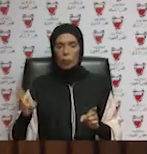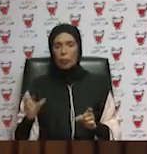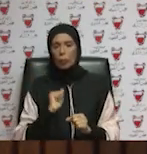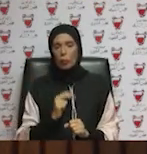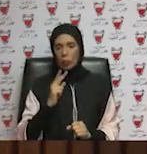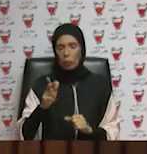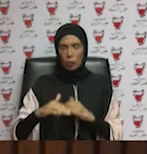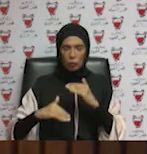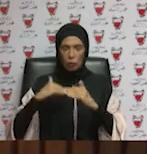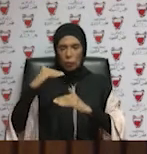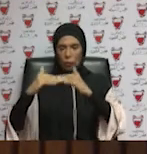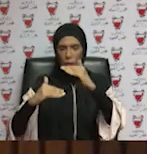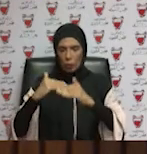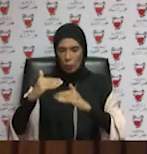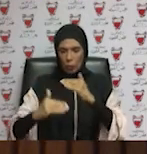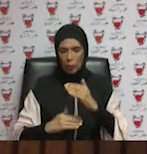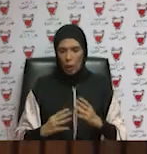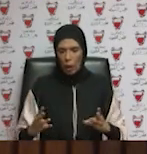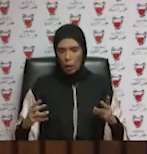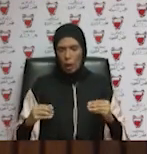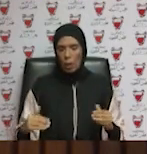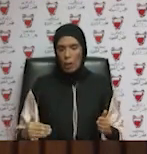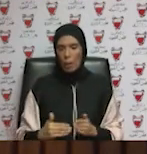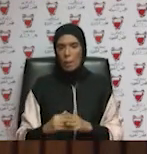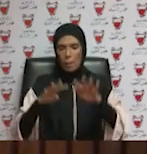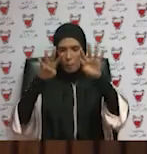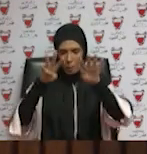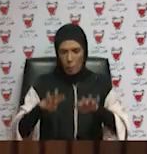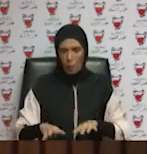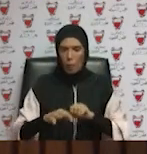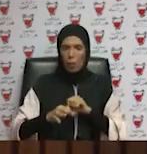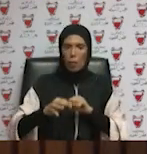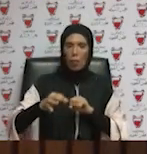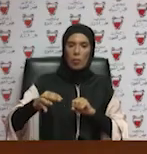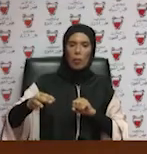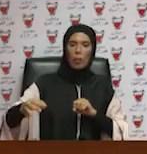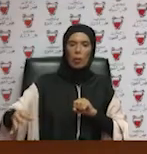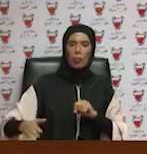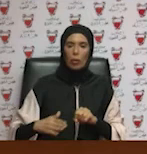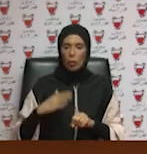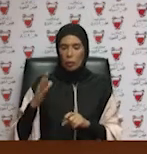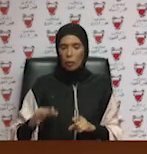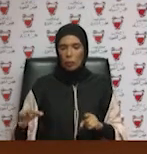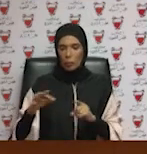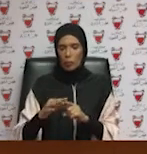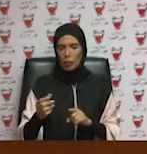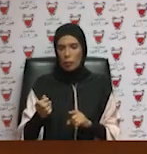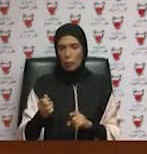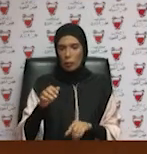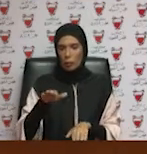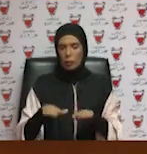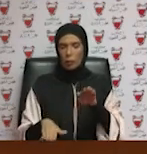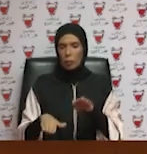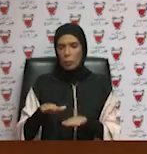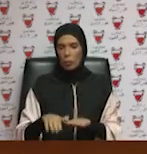اللجنة تطور ملموس في احتواء الحساب الختامي على بيانات مفصلة عما تحقق من مبادئ وأهداف الميزانية وما